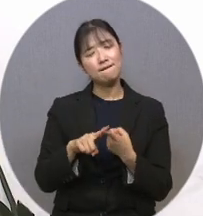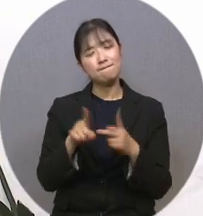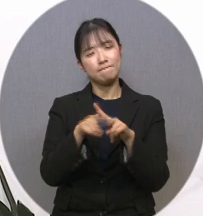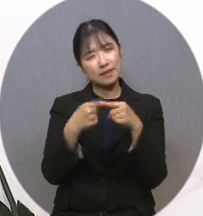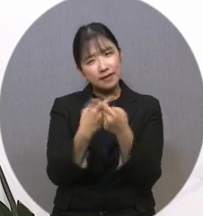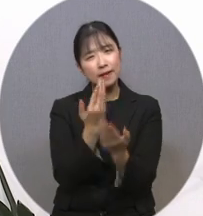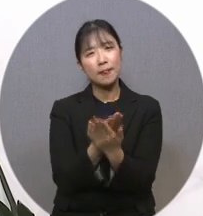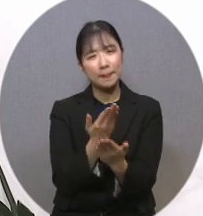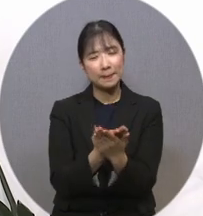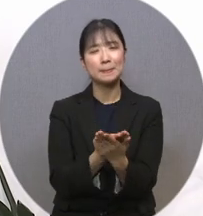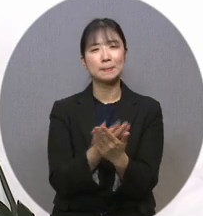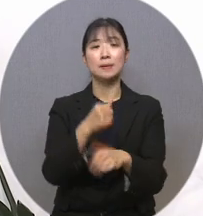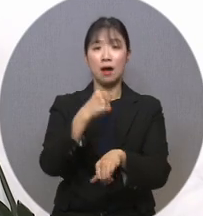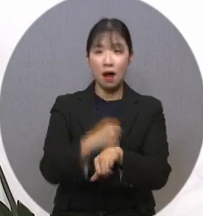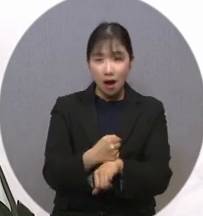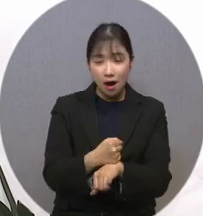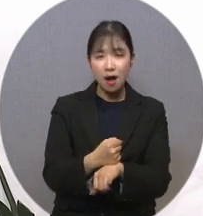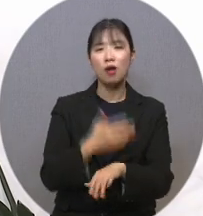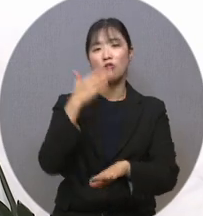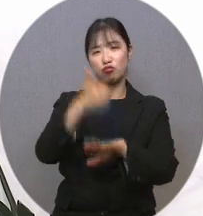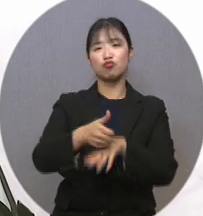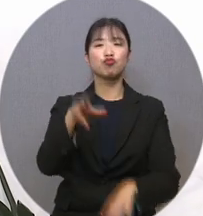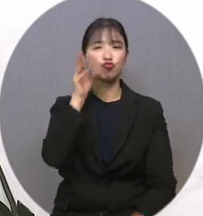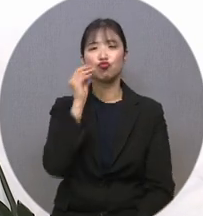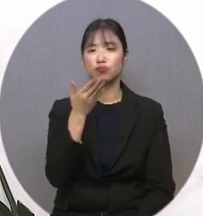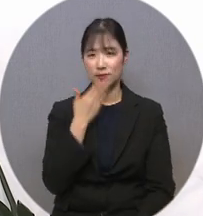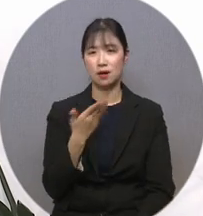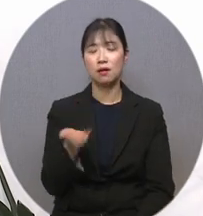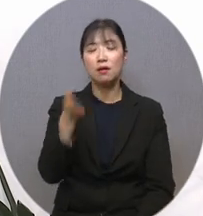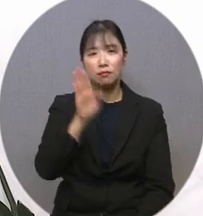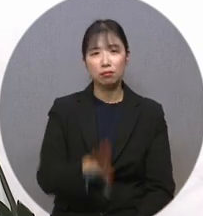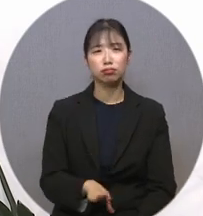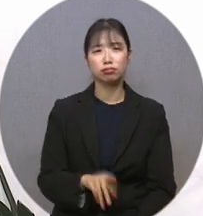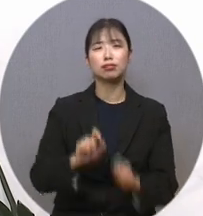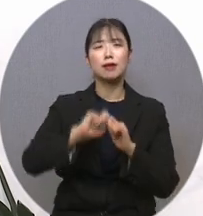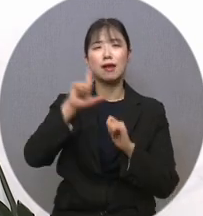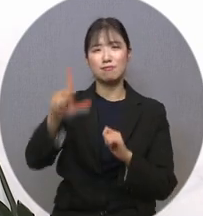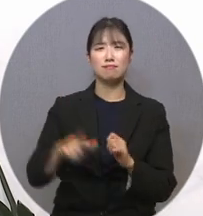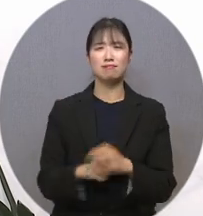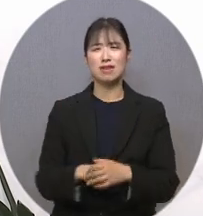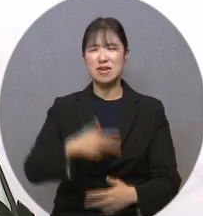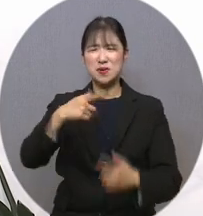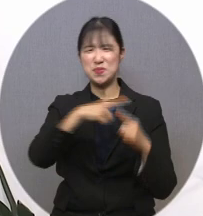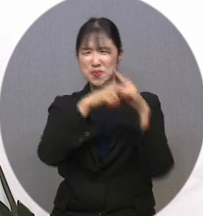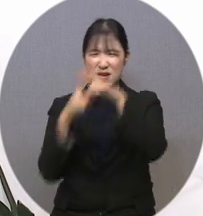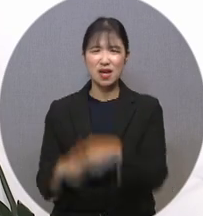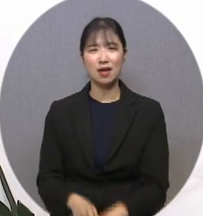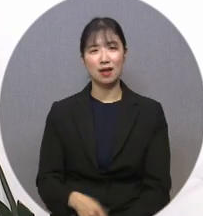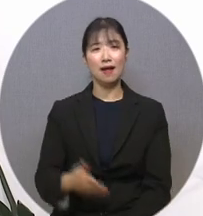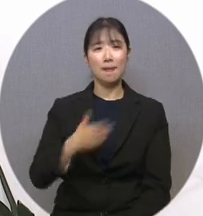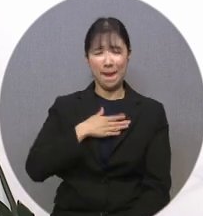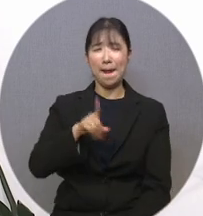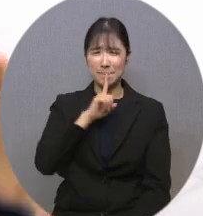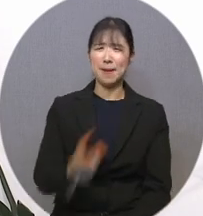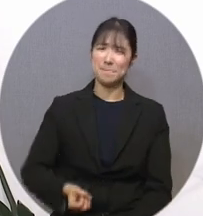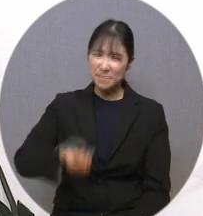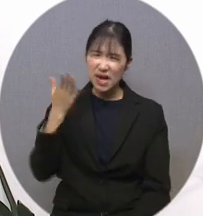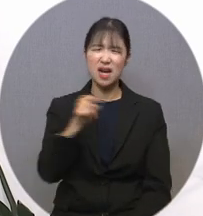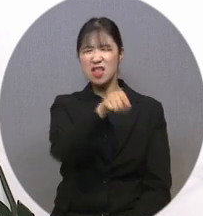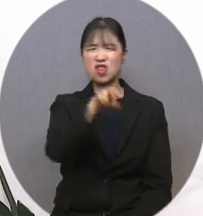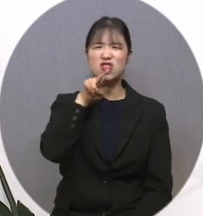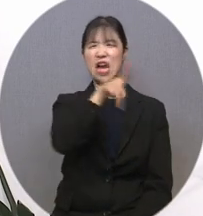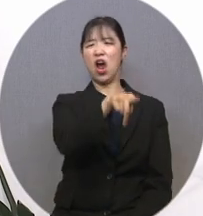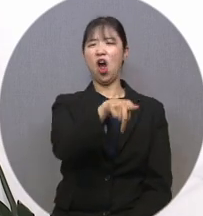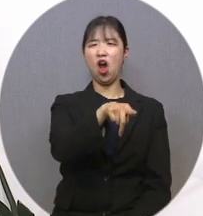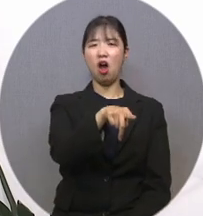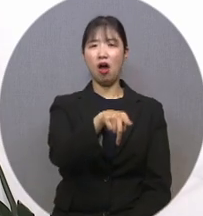좀 해달라라고 하면 수긍하죠. 그런데 이제 대부분 막 무격다짐으로 내가 말이 옳고 네 말은